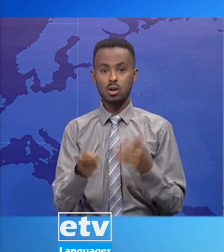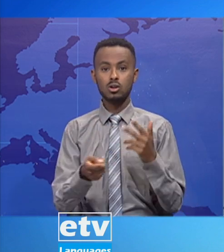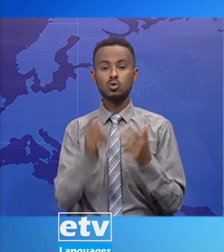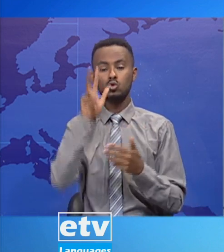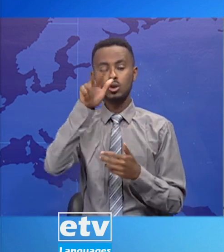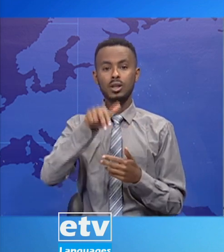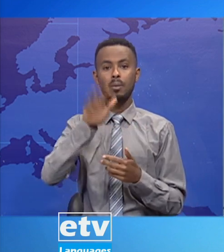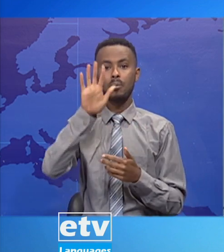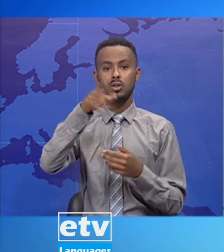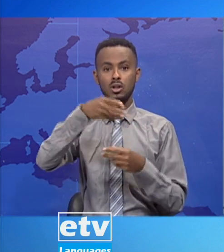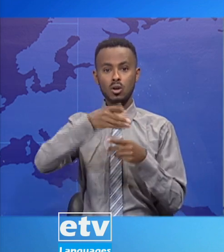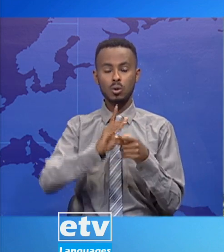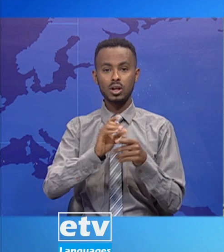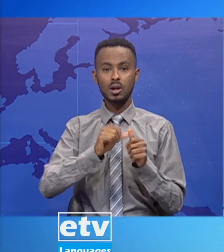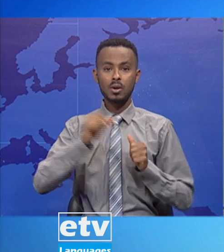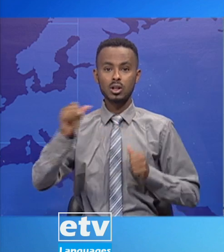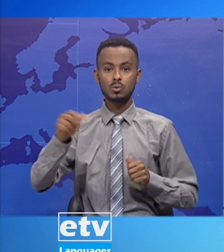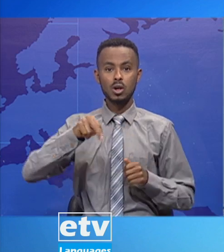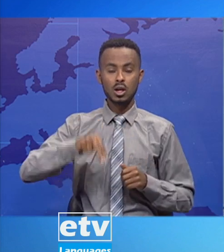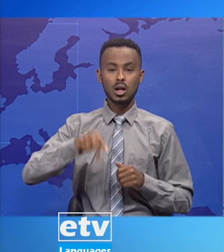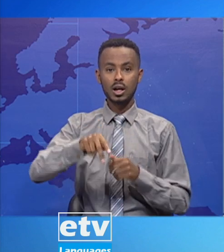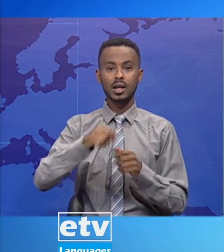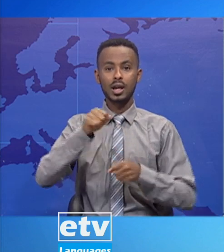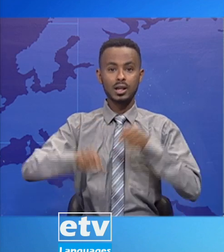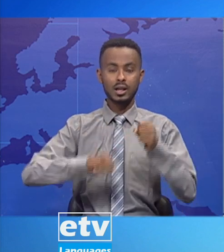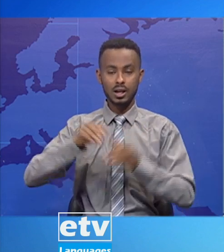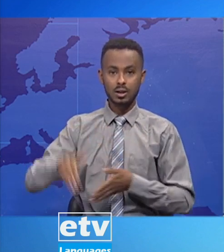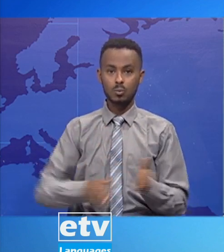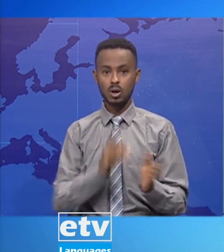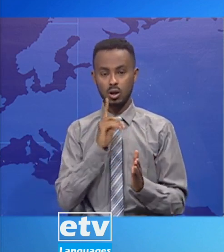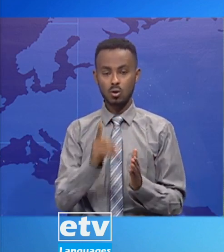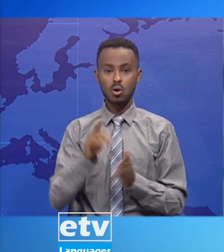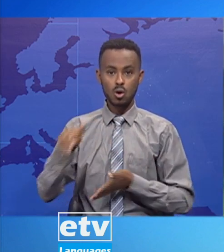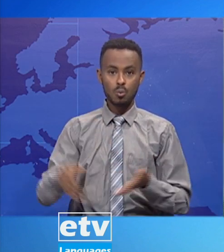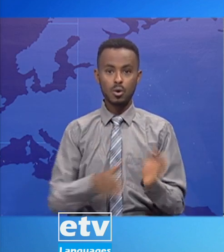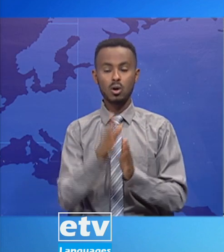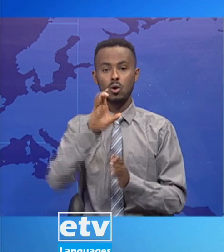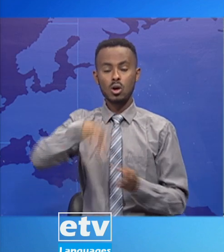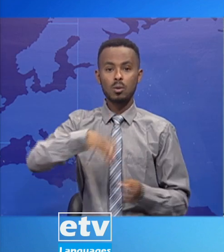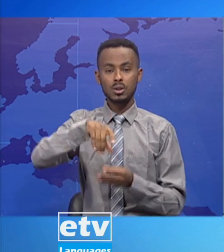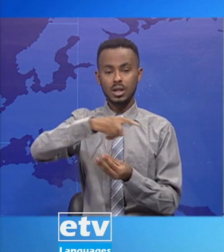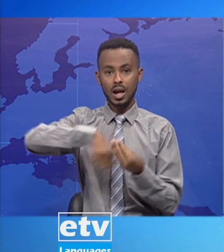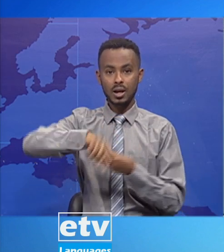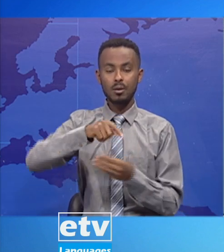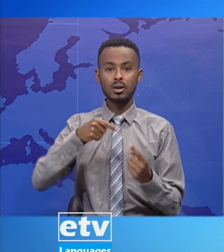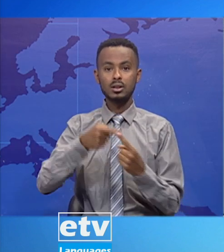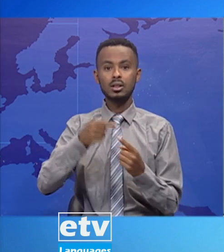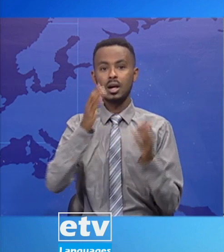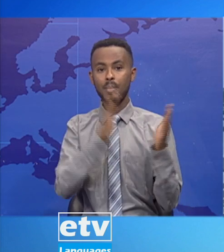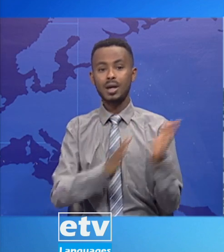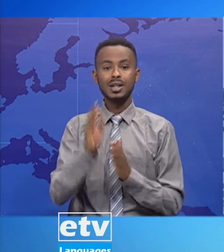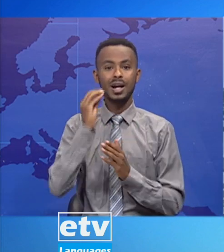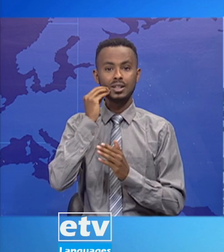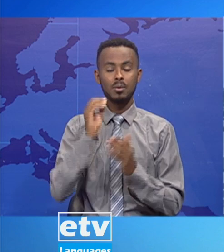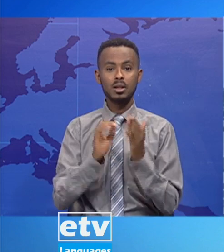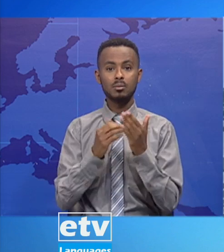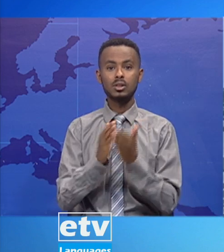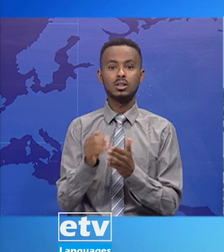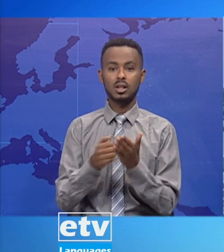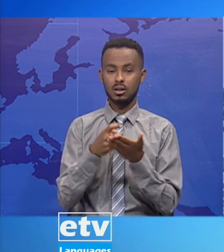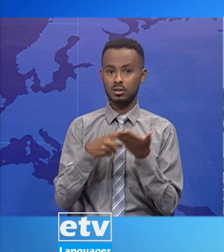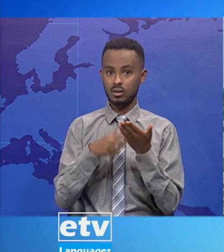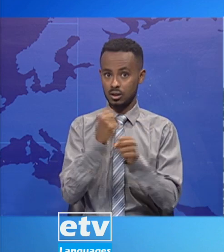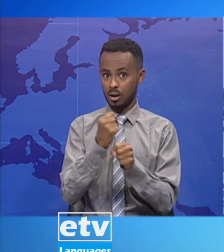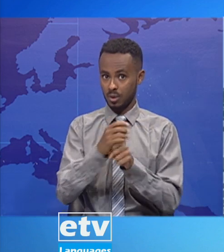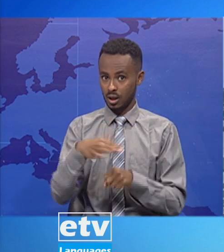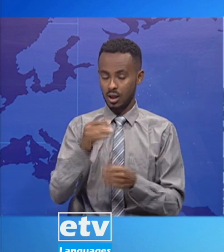3.5 ኪሎ ሜትር የሚረዝመው የእግረኛና የሳይክል መንገድ ነው። መንገዱ ከመስቀል አደባባይ እስከ መዘጋጃ ቤት እየተዘረጋም ይገኛል።